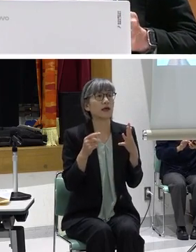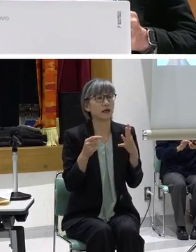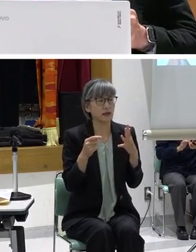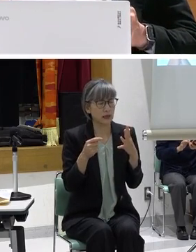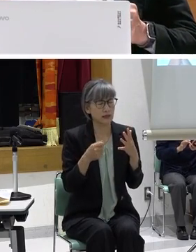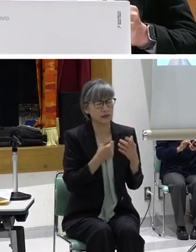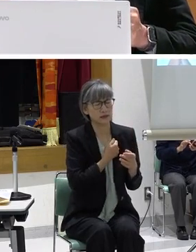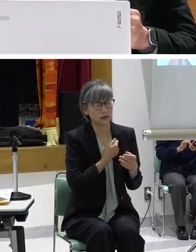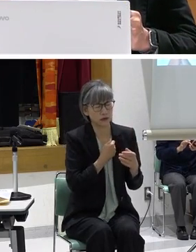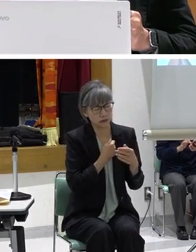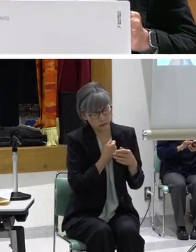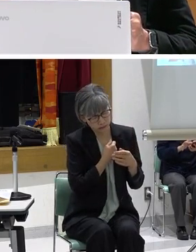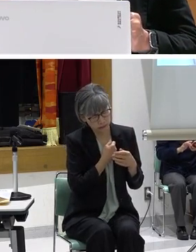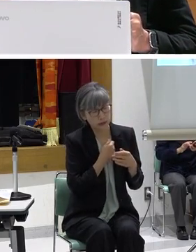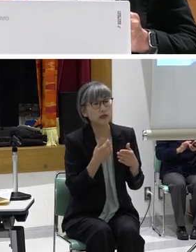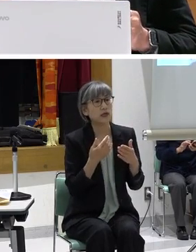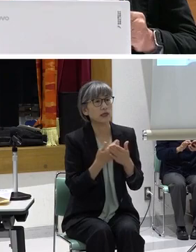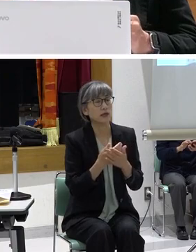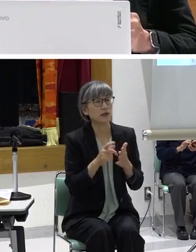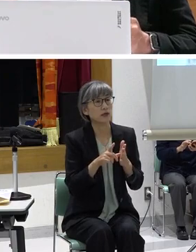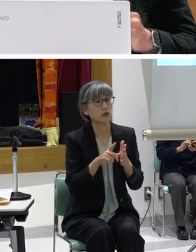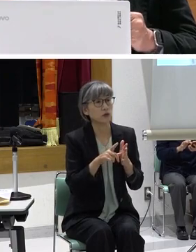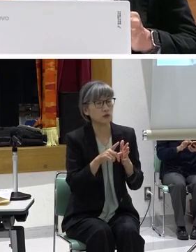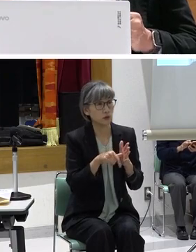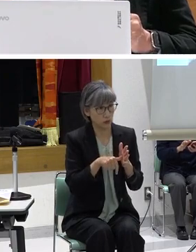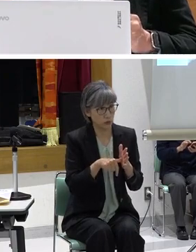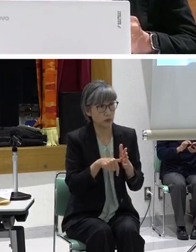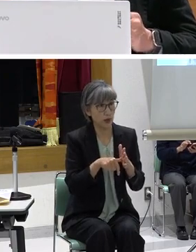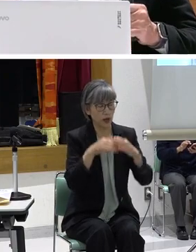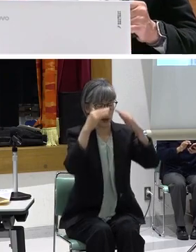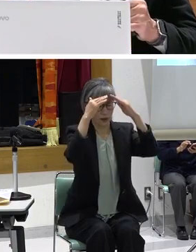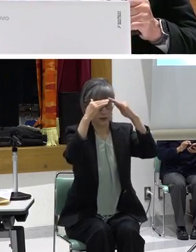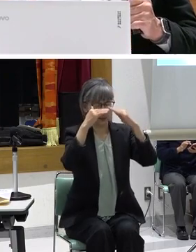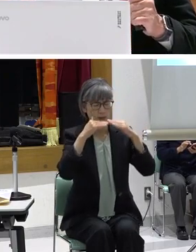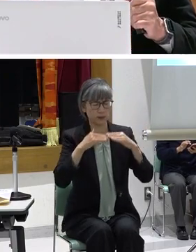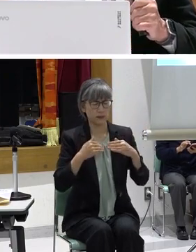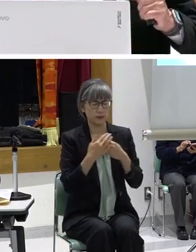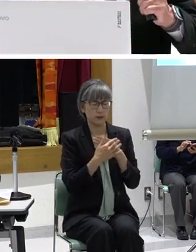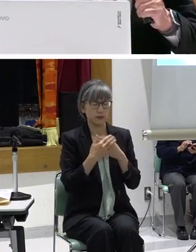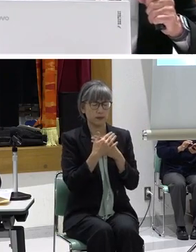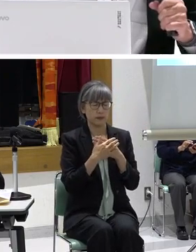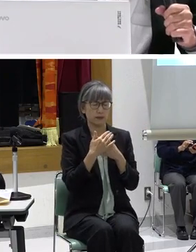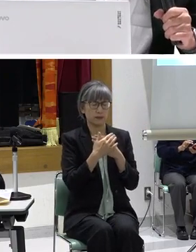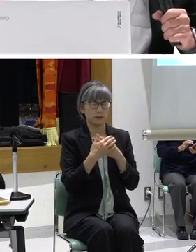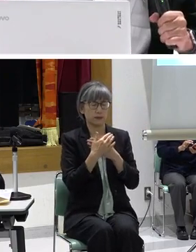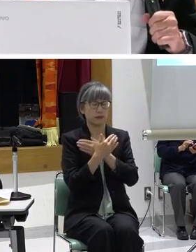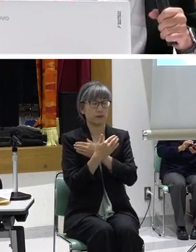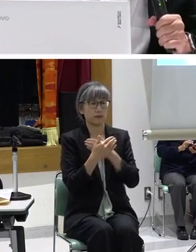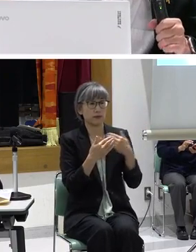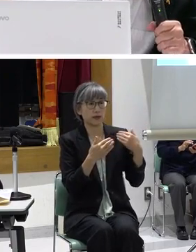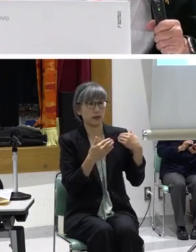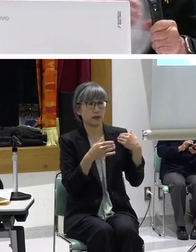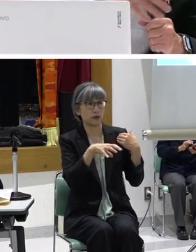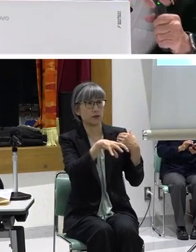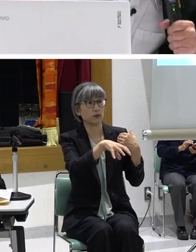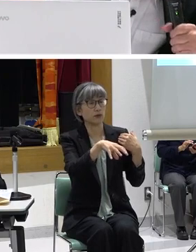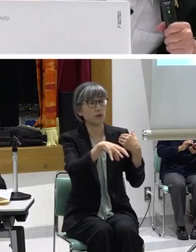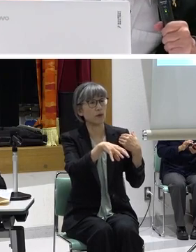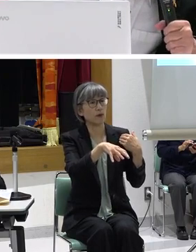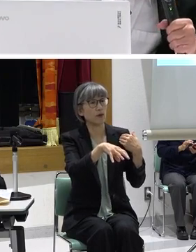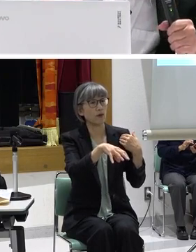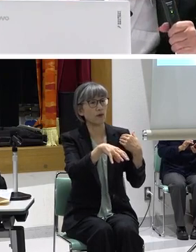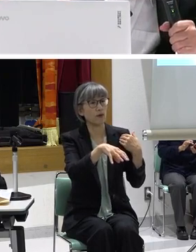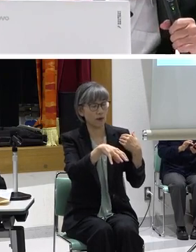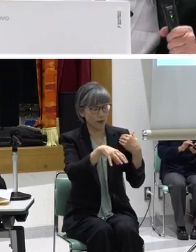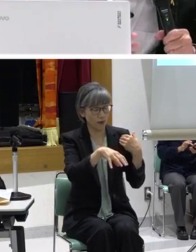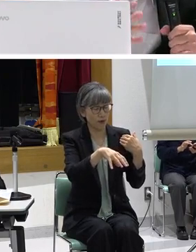りっていう、そういう障害特性 の方がおられたりです。じゃあその時にちょっとこう落ち着いた場所、ちょっとこう